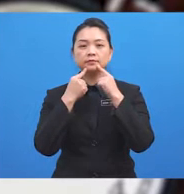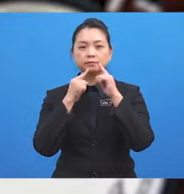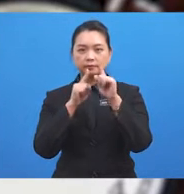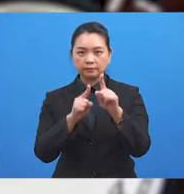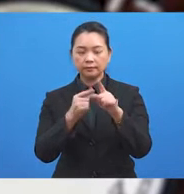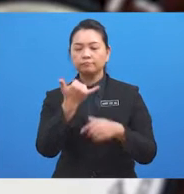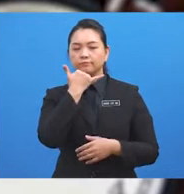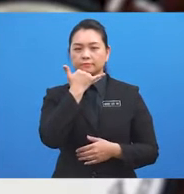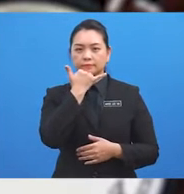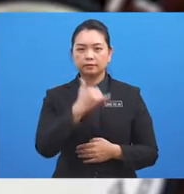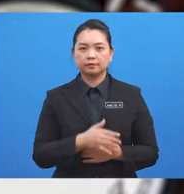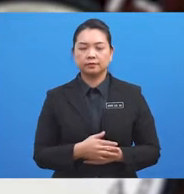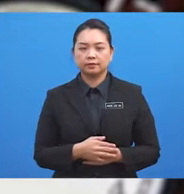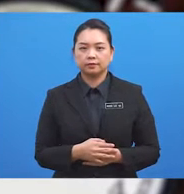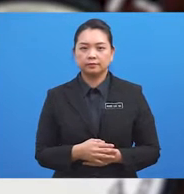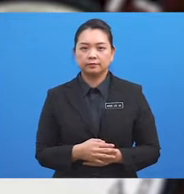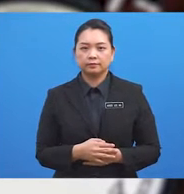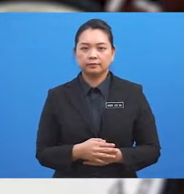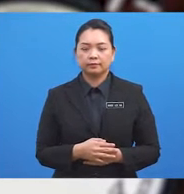Jawapannya salah.